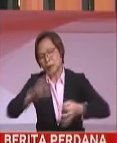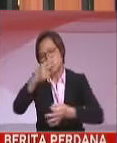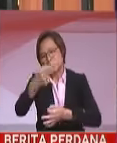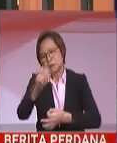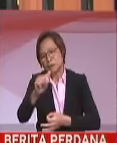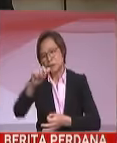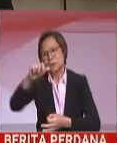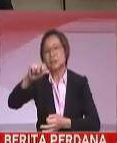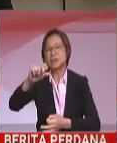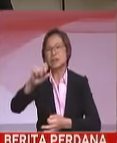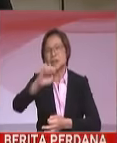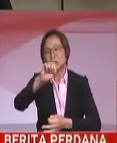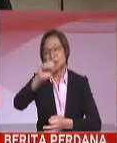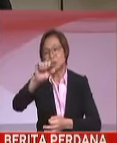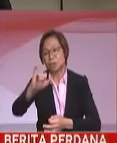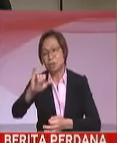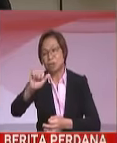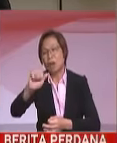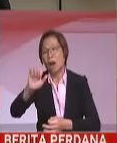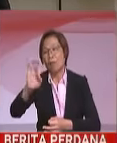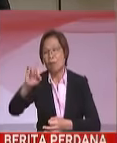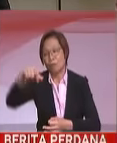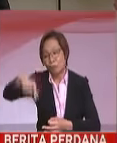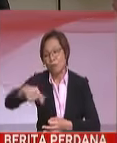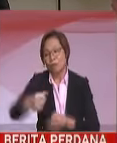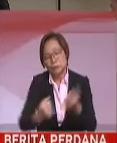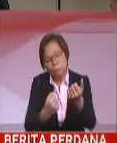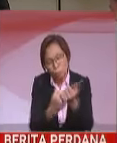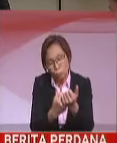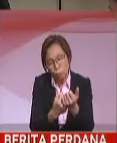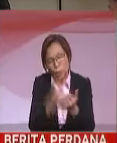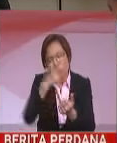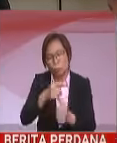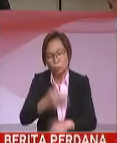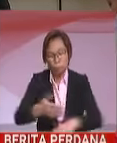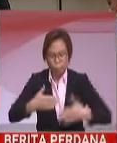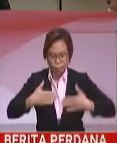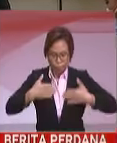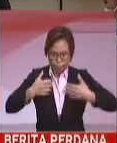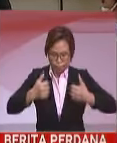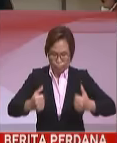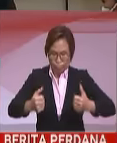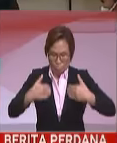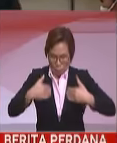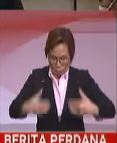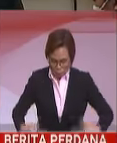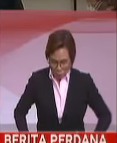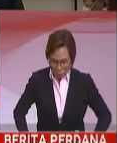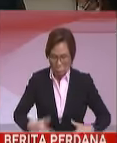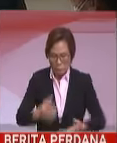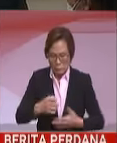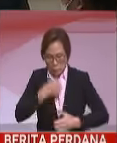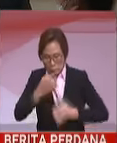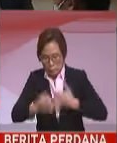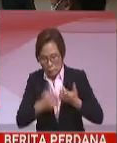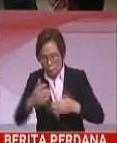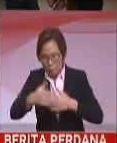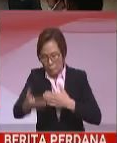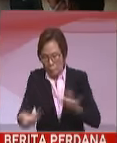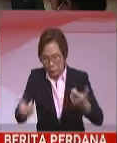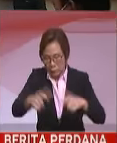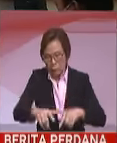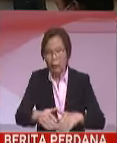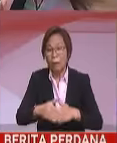harus diberi sokongan dan ruang untuk pulih daripada segi fizikal dan emosi selepas kejadian